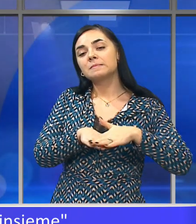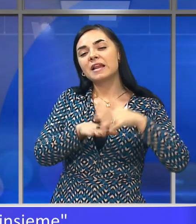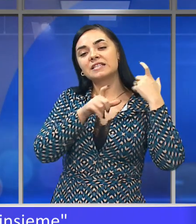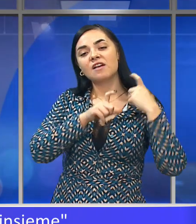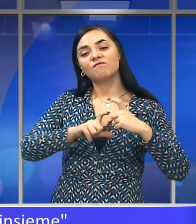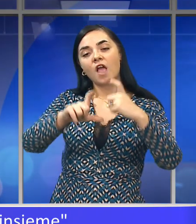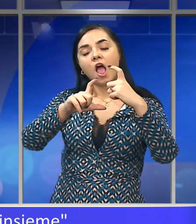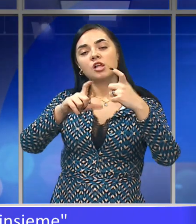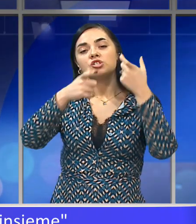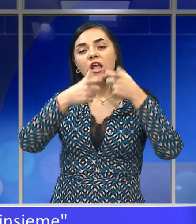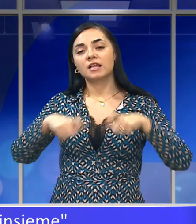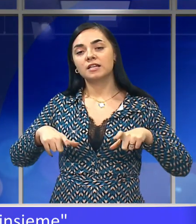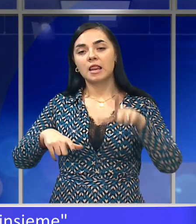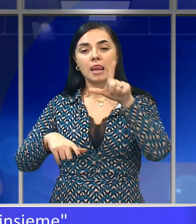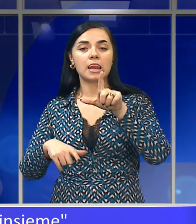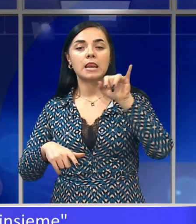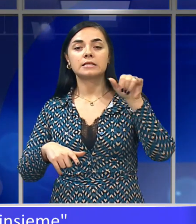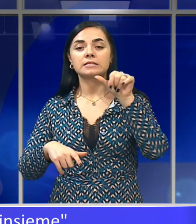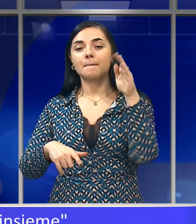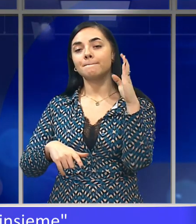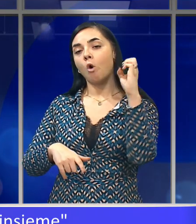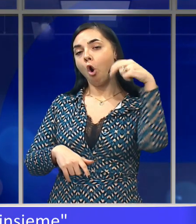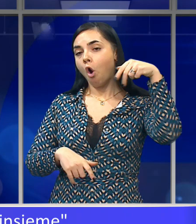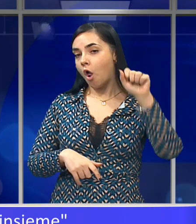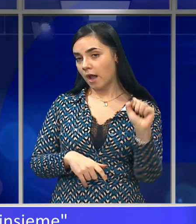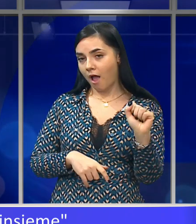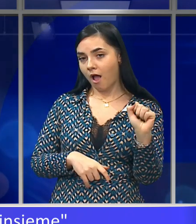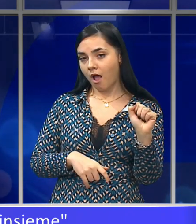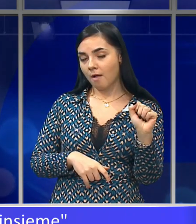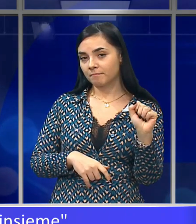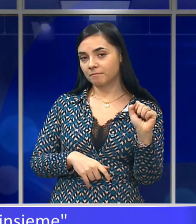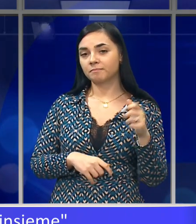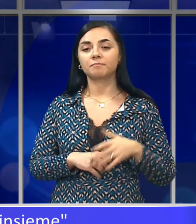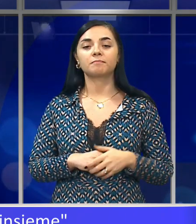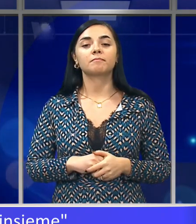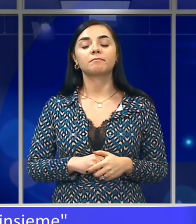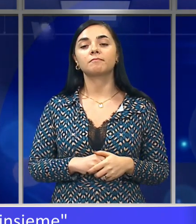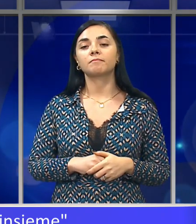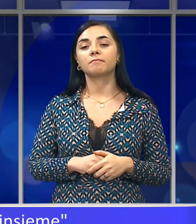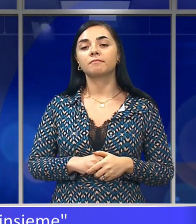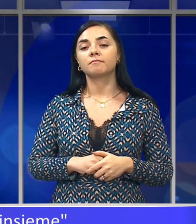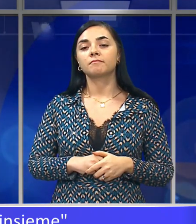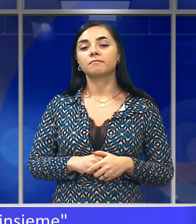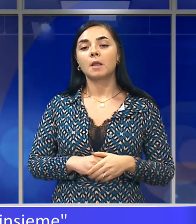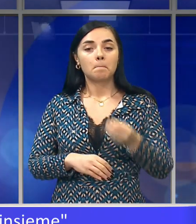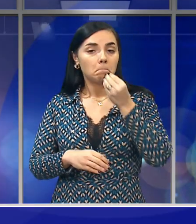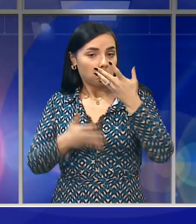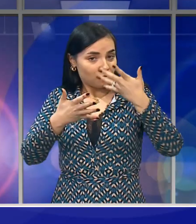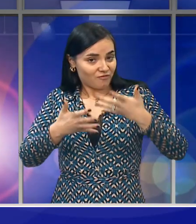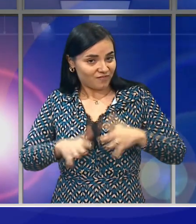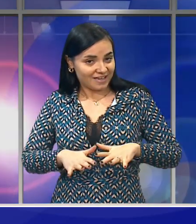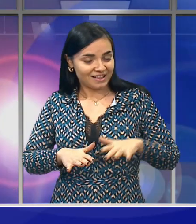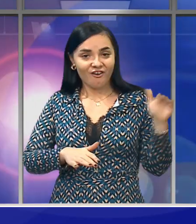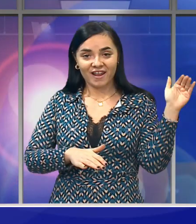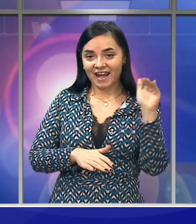alle giornate mondiali della gioventù di Lisbona dopo cena i ragazzi e